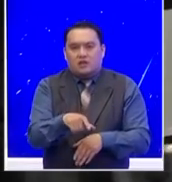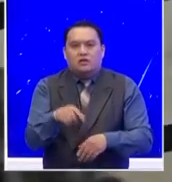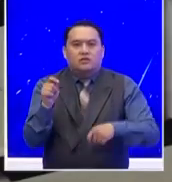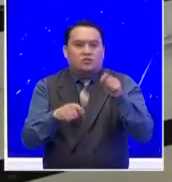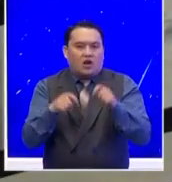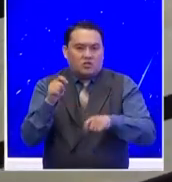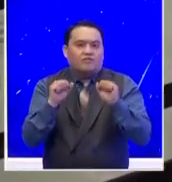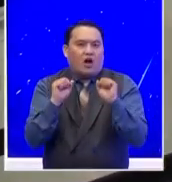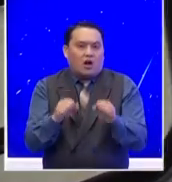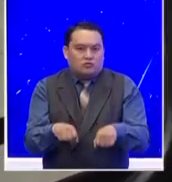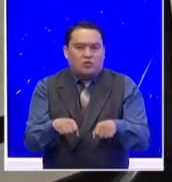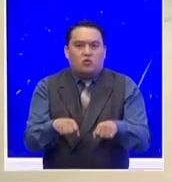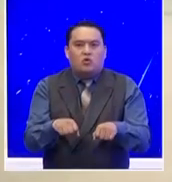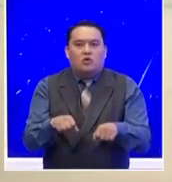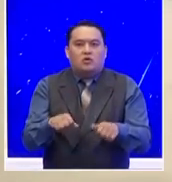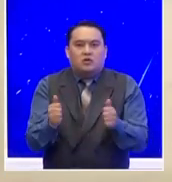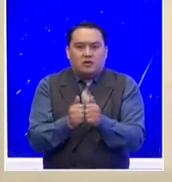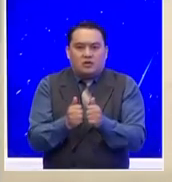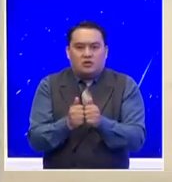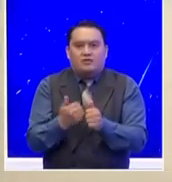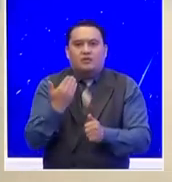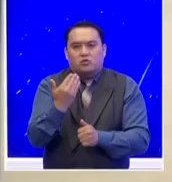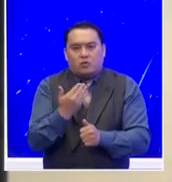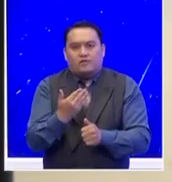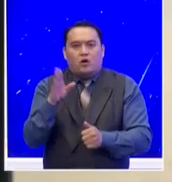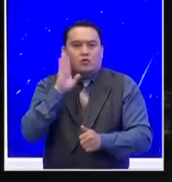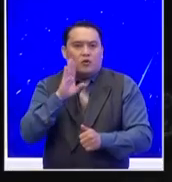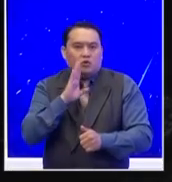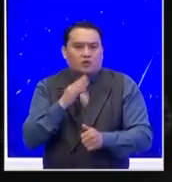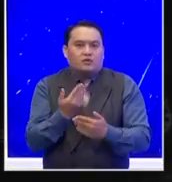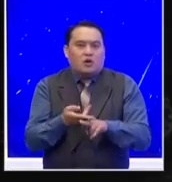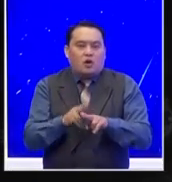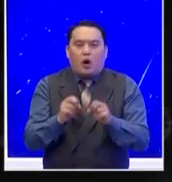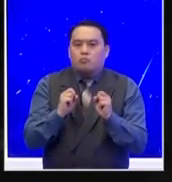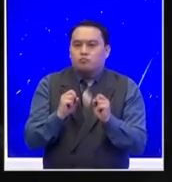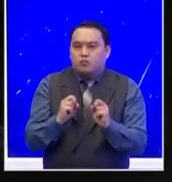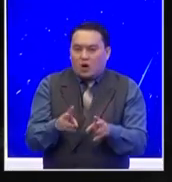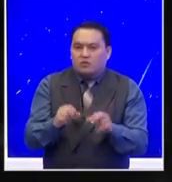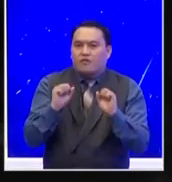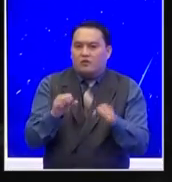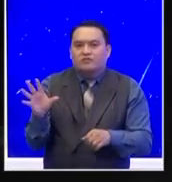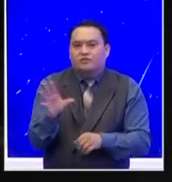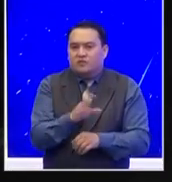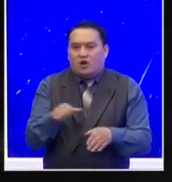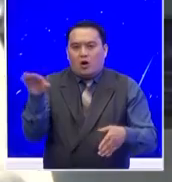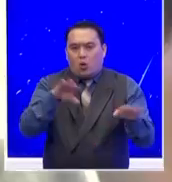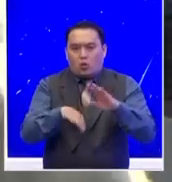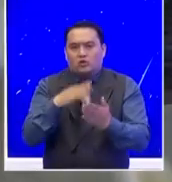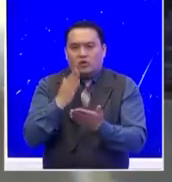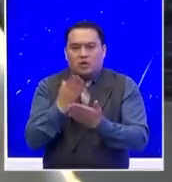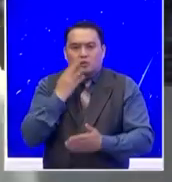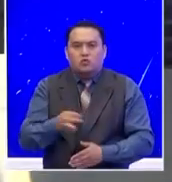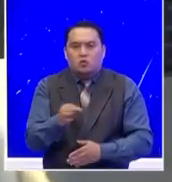дождях возможно формирование склоновых стоков. Такой опасности подвержены практически все предгорные населенные